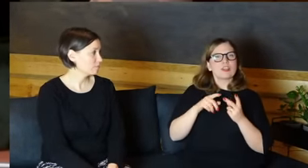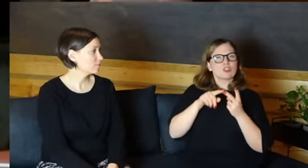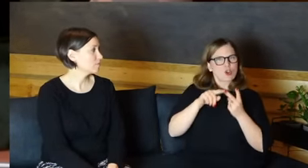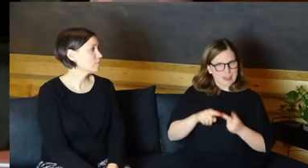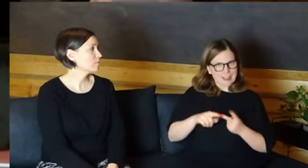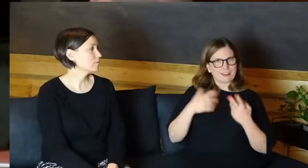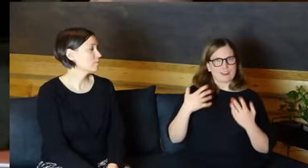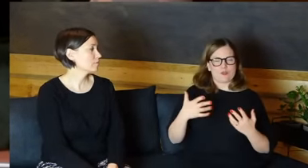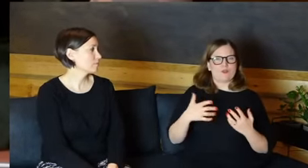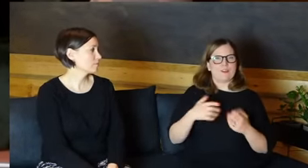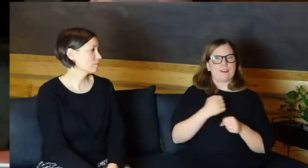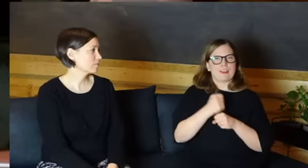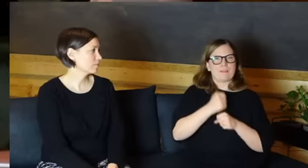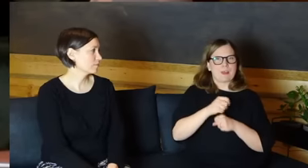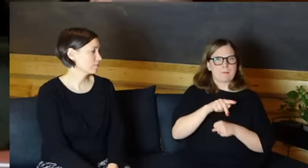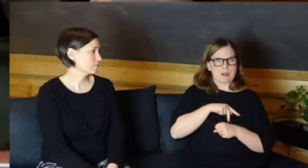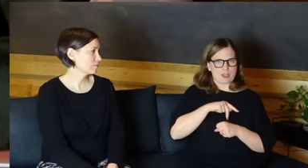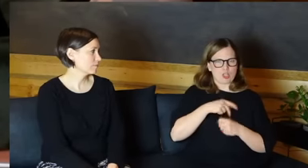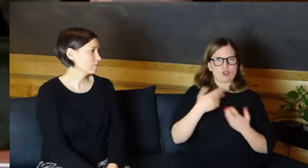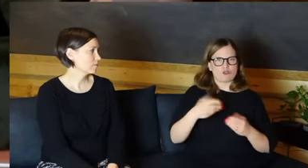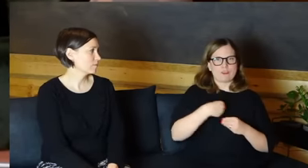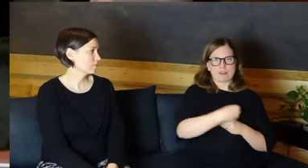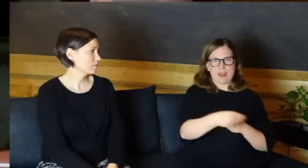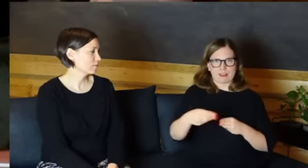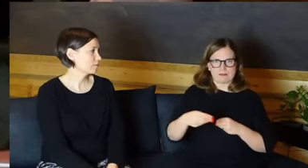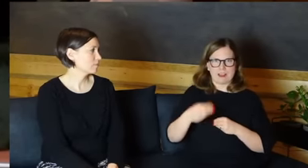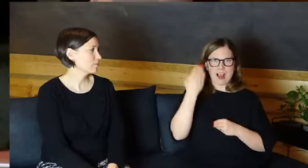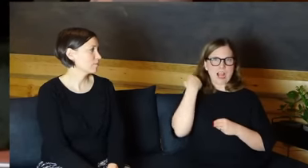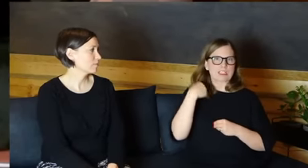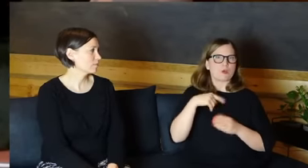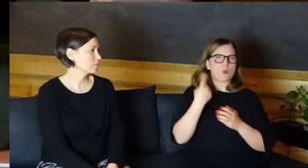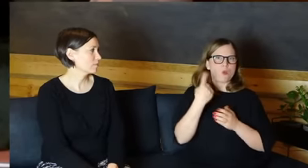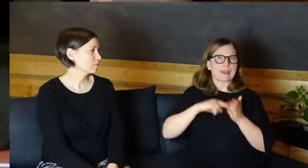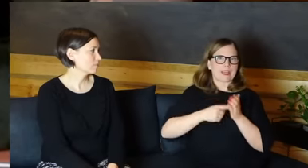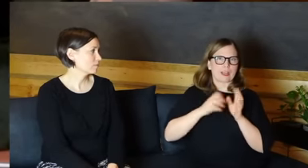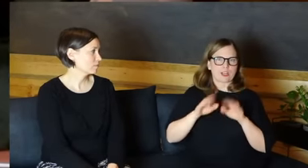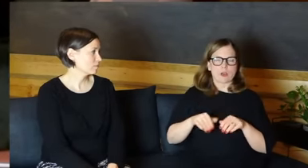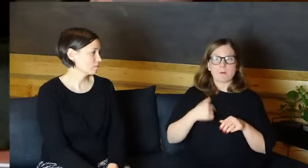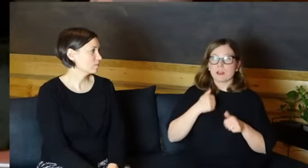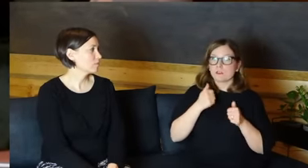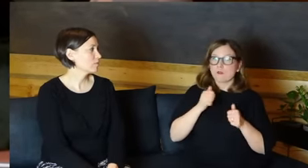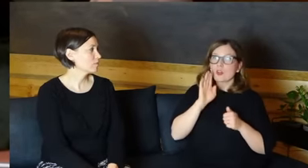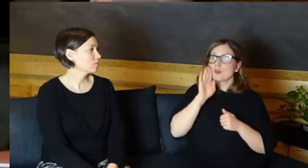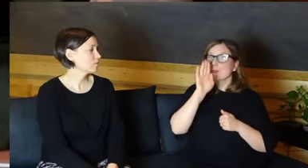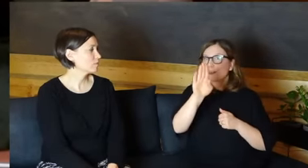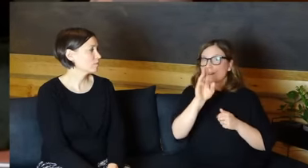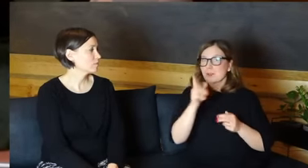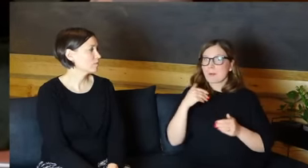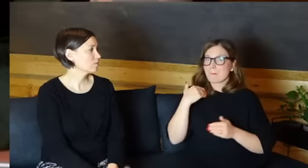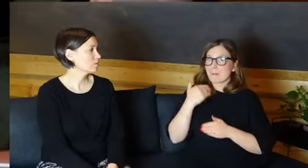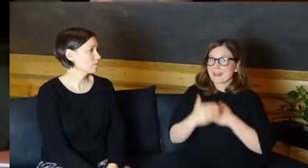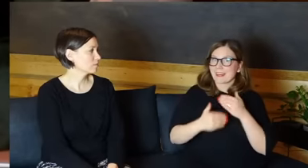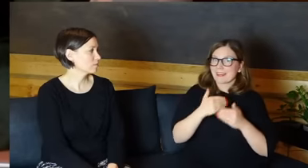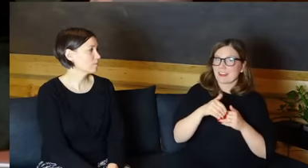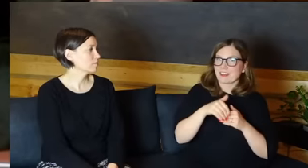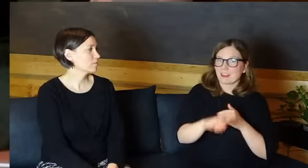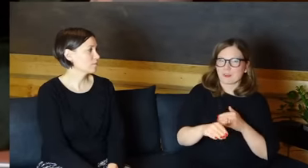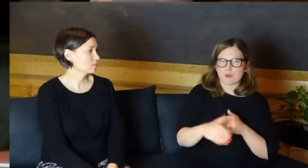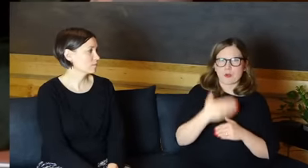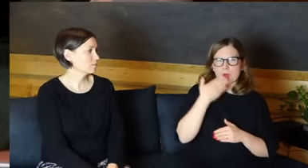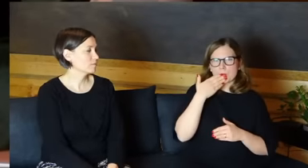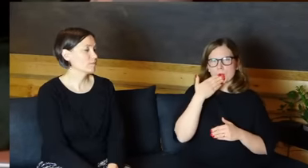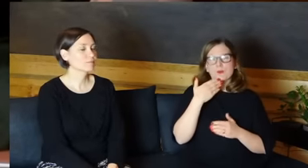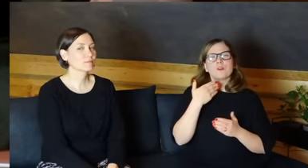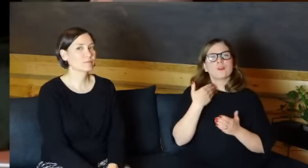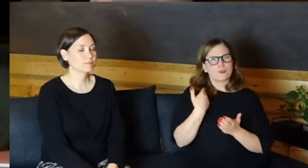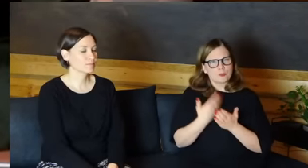näitä jaetaan näitä kivipalkintoja. Ja mä toivon, että tämä perinne jatkuu myös tulevaisuudessakin. Että tämä on mun mielestä hyvä tapa niin